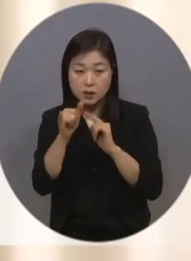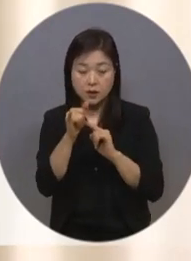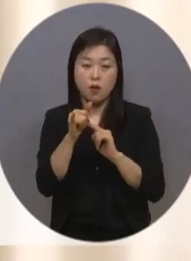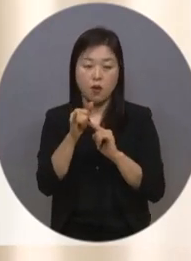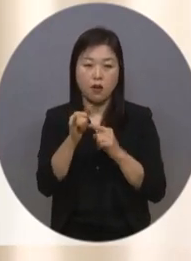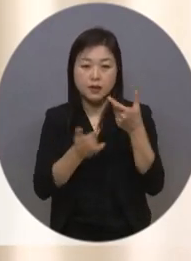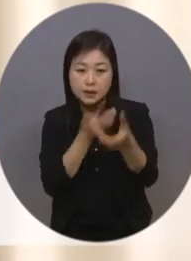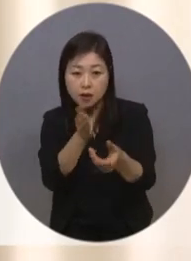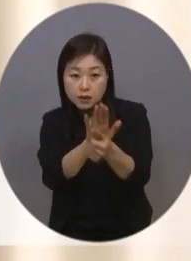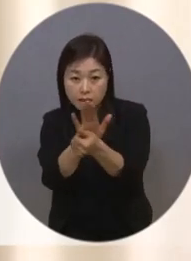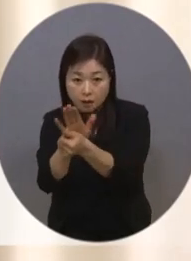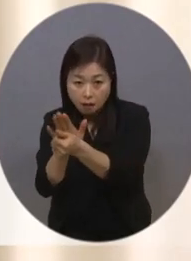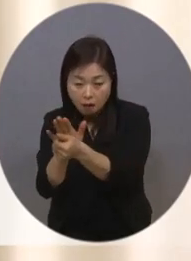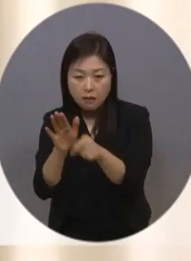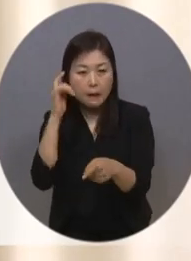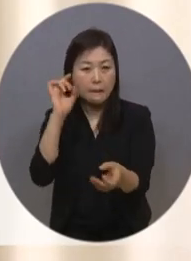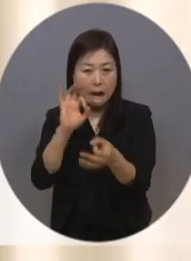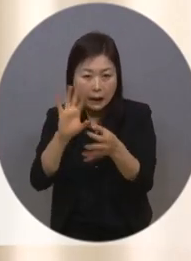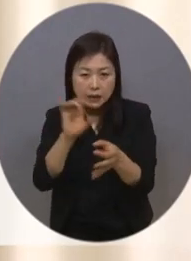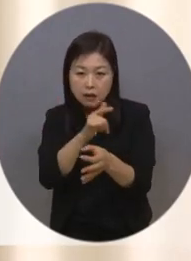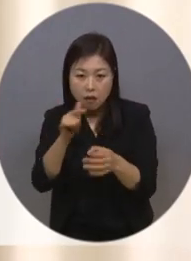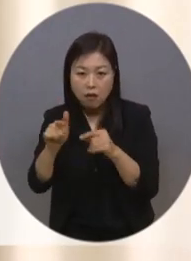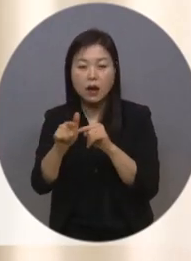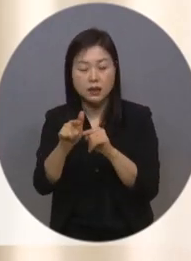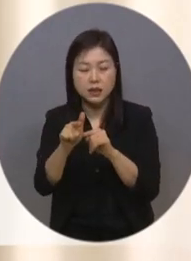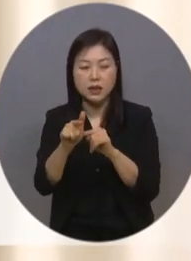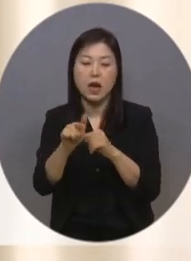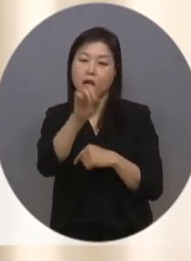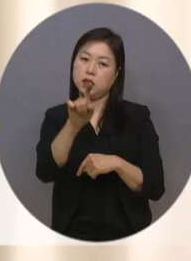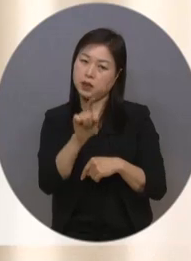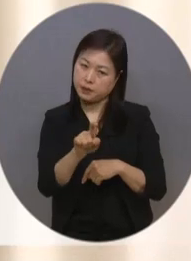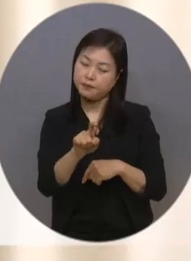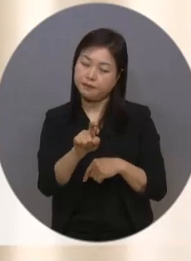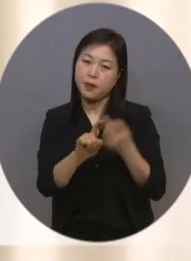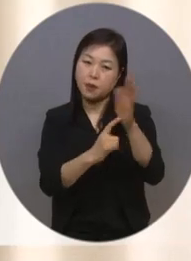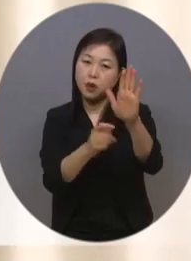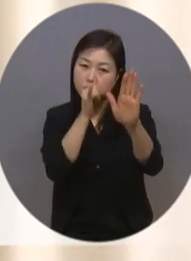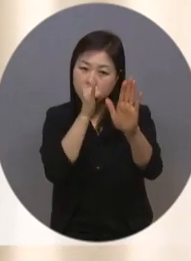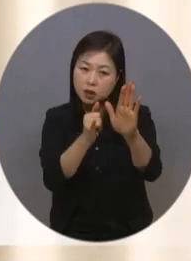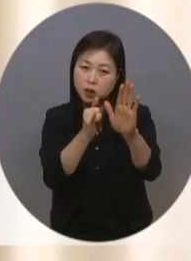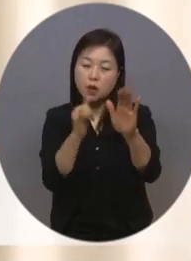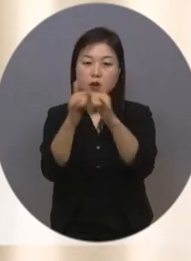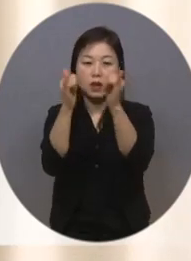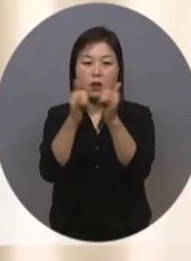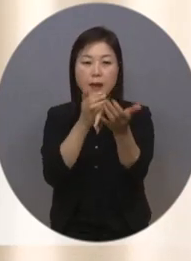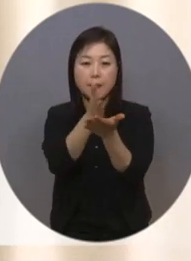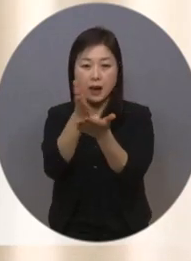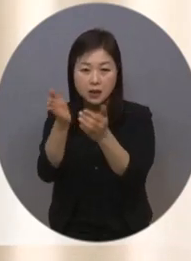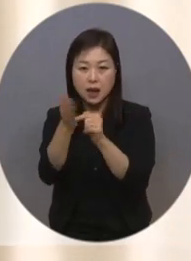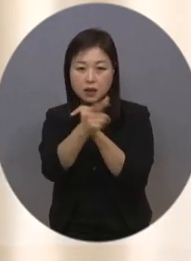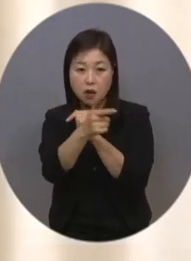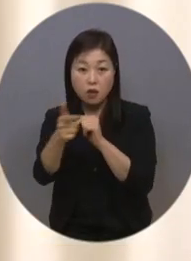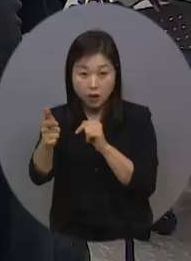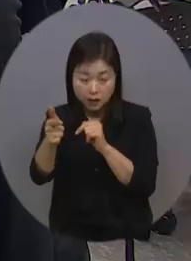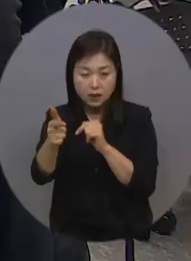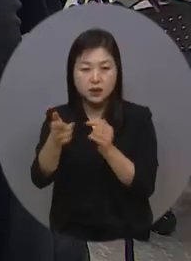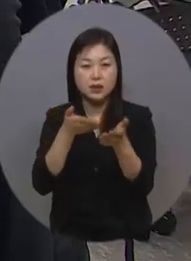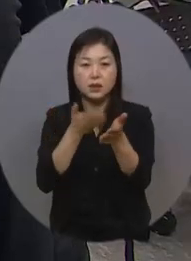시각에서 생각지 못한 화두를 던지고 우리 사회가 가야 할 장기적인 방향성을 제시할 수 있을 것이라